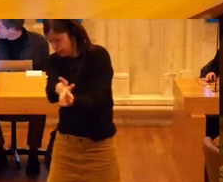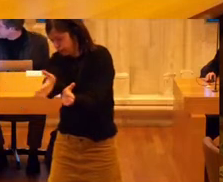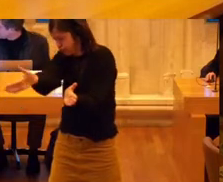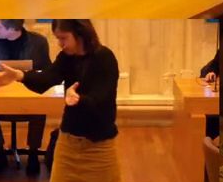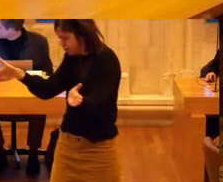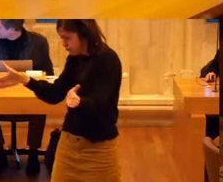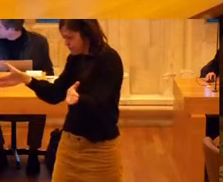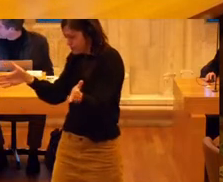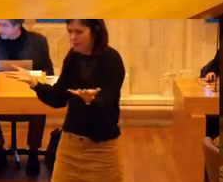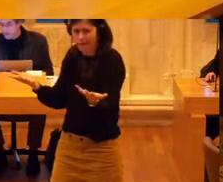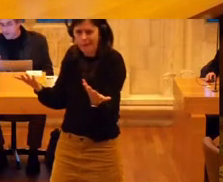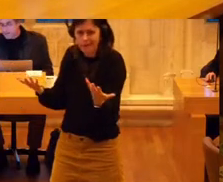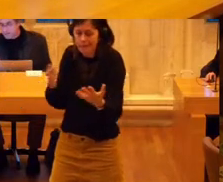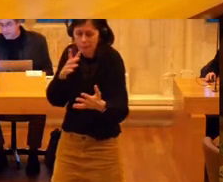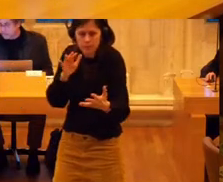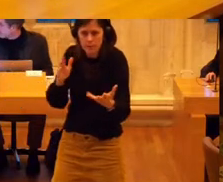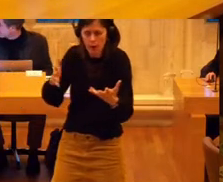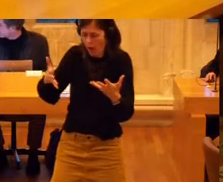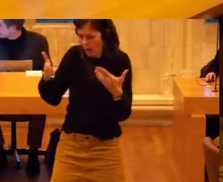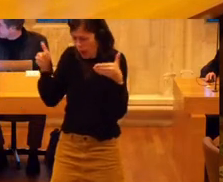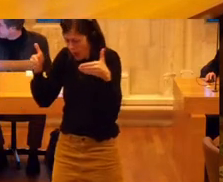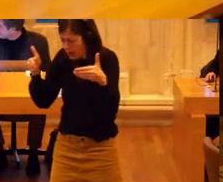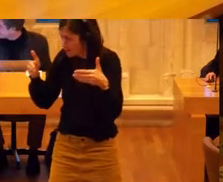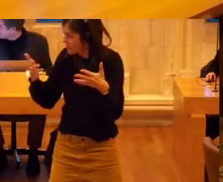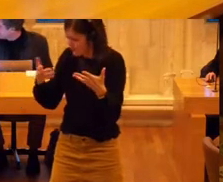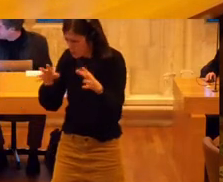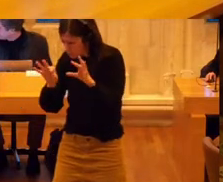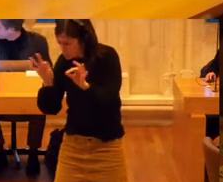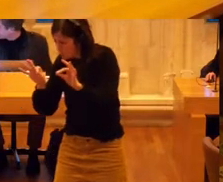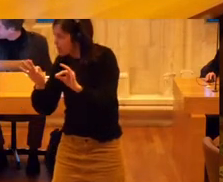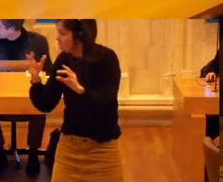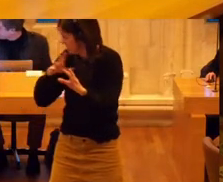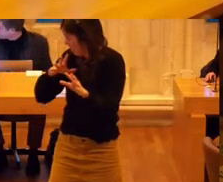Voilà, donc c'était ma question. Merci.